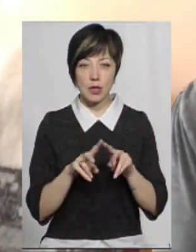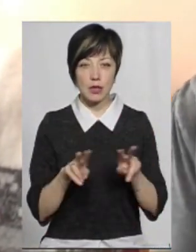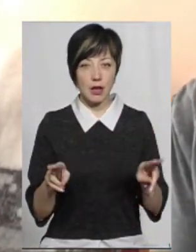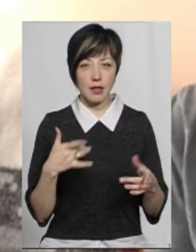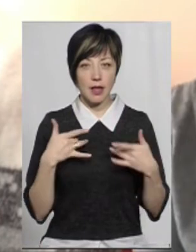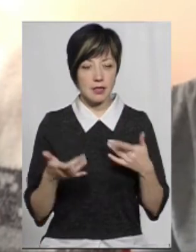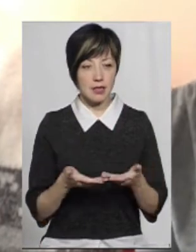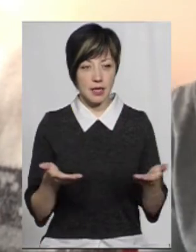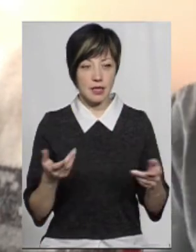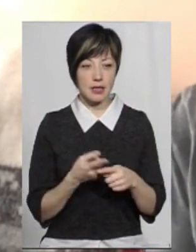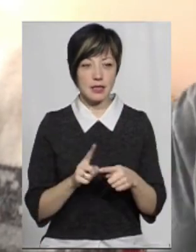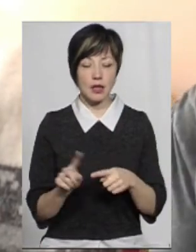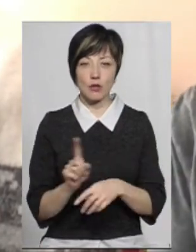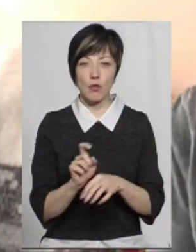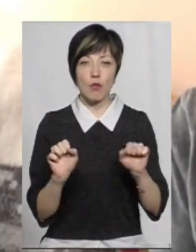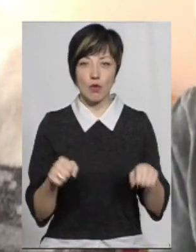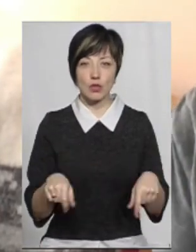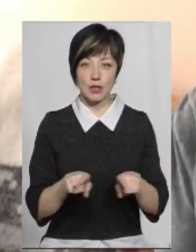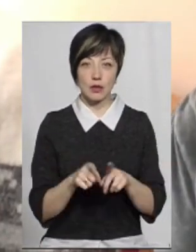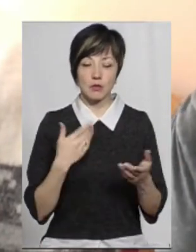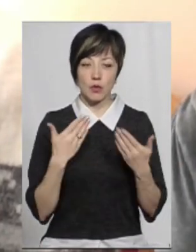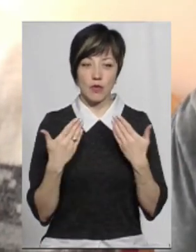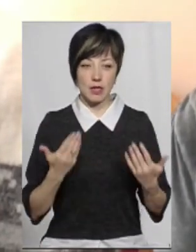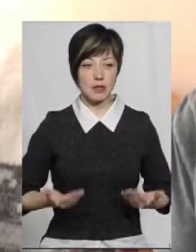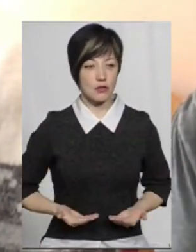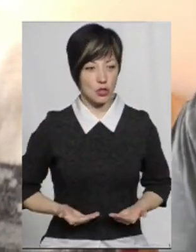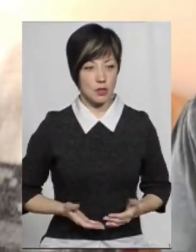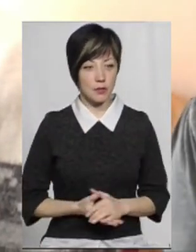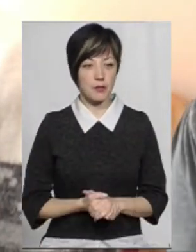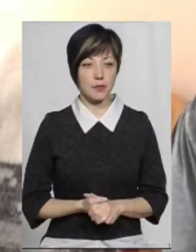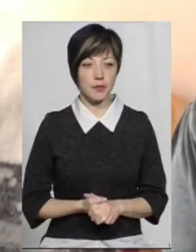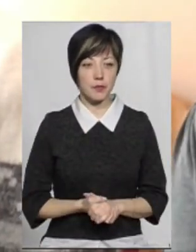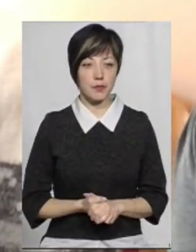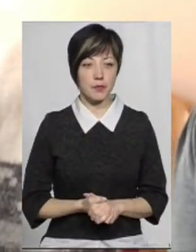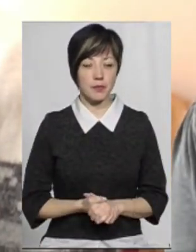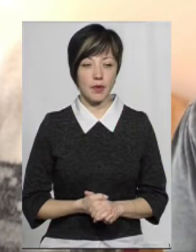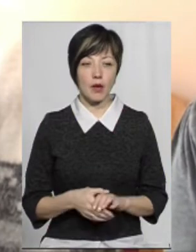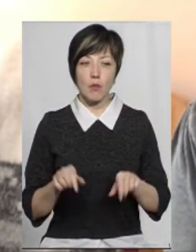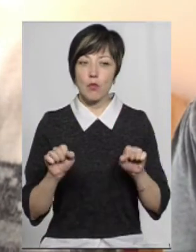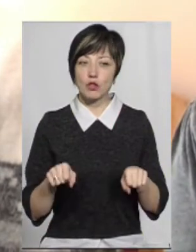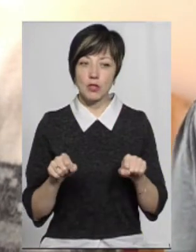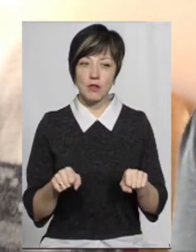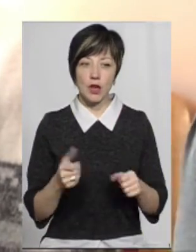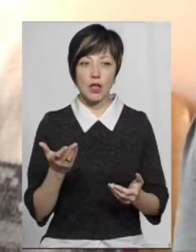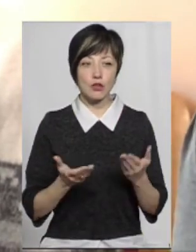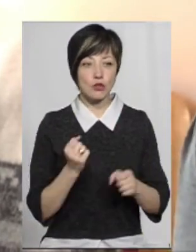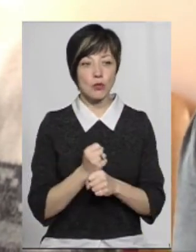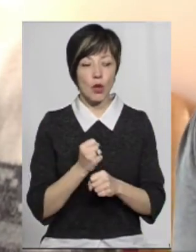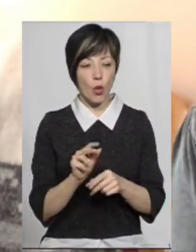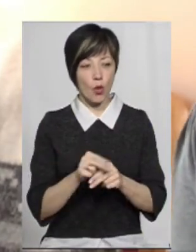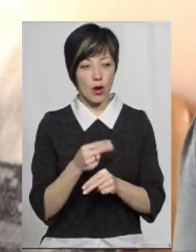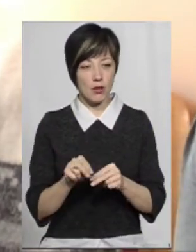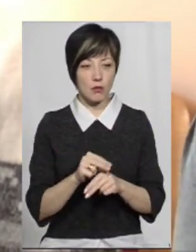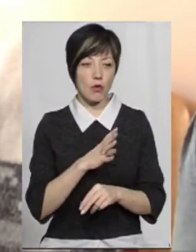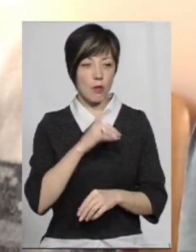сцені, і це є нормально, ми можемо так спілкуватися в житті. Тобто, ну, тут, можливо, якщо зробити корекцію,